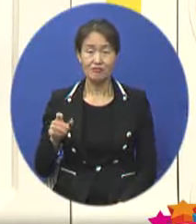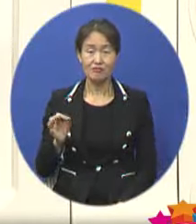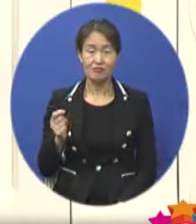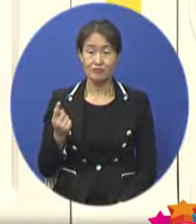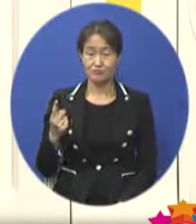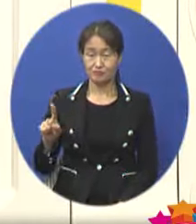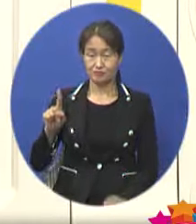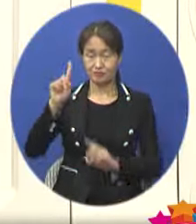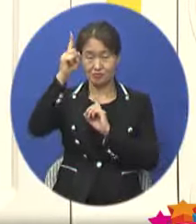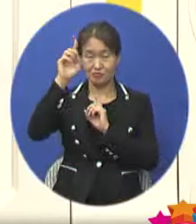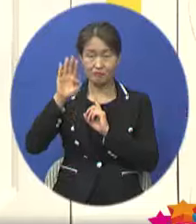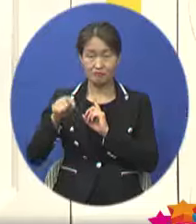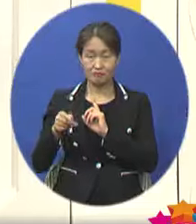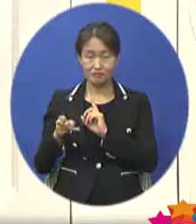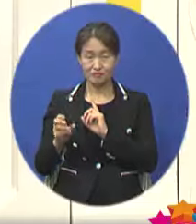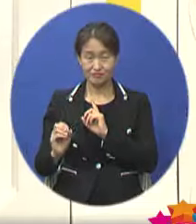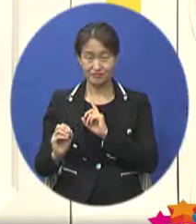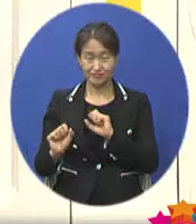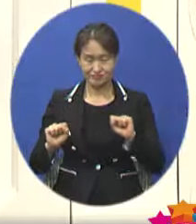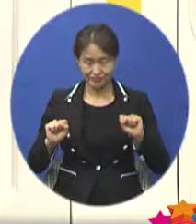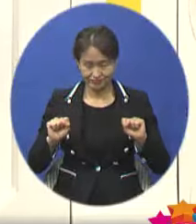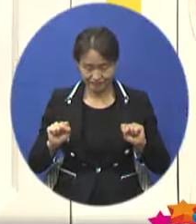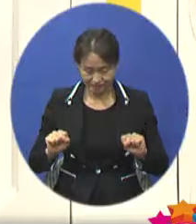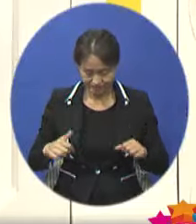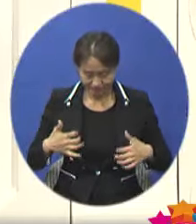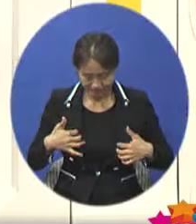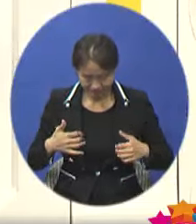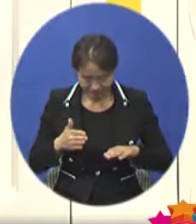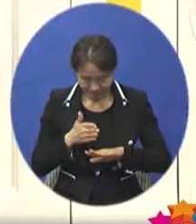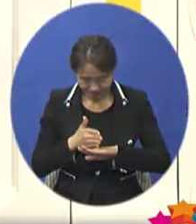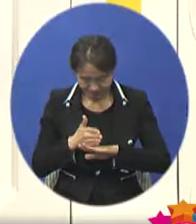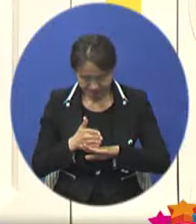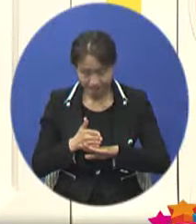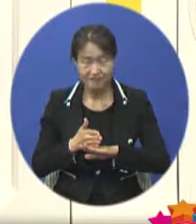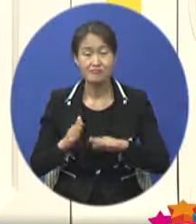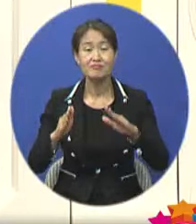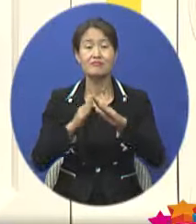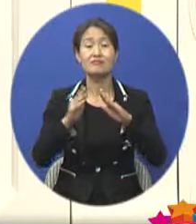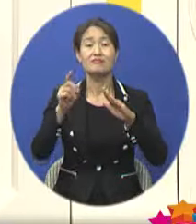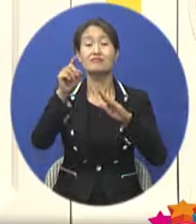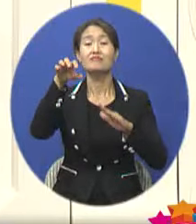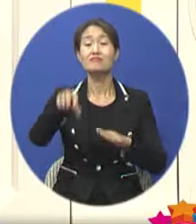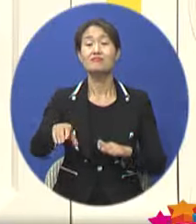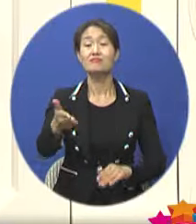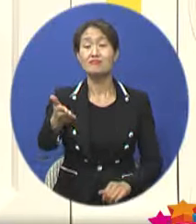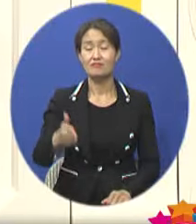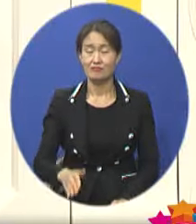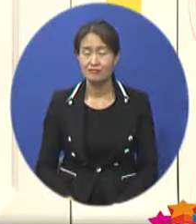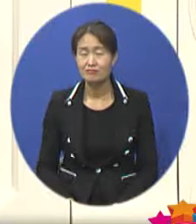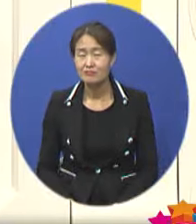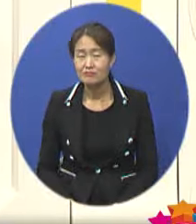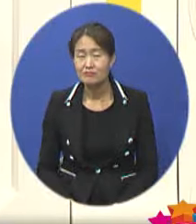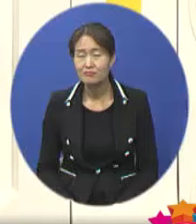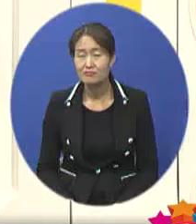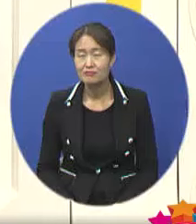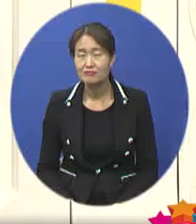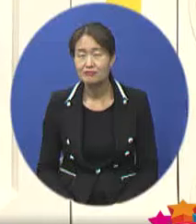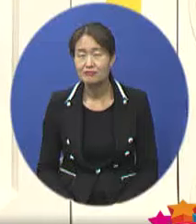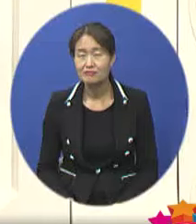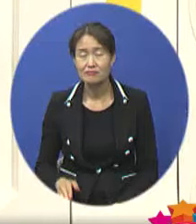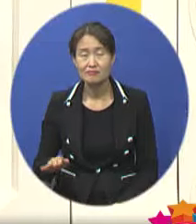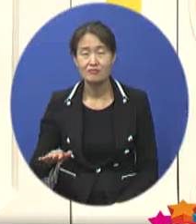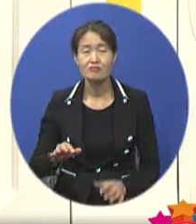아이고, 안녕하세요. 어머니 반갑습니다. 네, 네, 감사합니다. 어머니 네. 어디서 전화 주셨어요? 예, 오랜만에